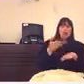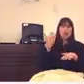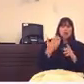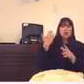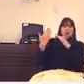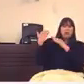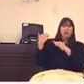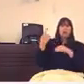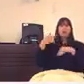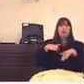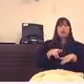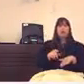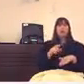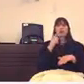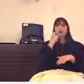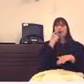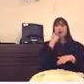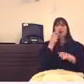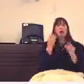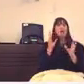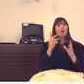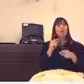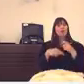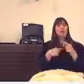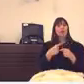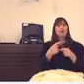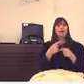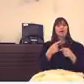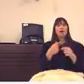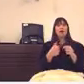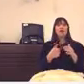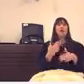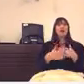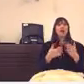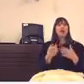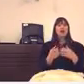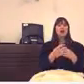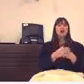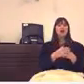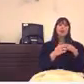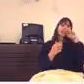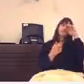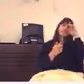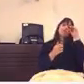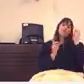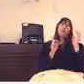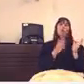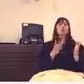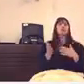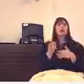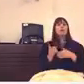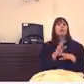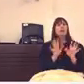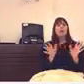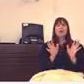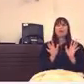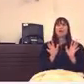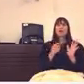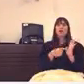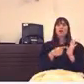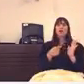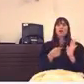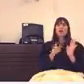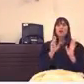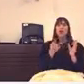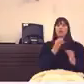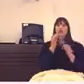יודע מתי. הם יושבים שם הרבה מאוד שנים. והתהליך הזה, דרך אגב, לא הוסדר מולם מעולם. ולכן, יואב, כל